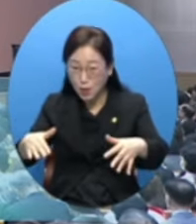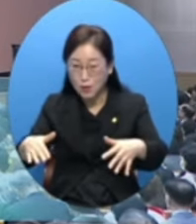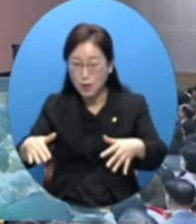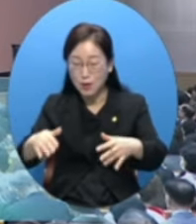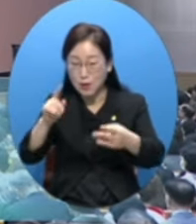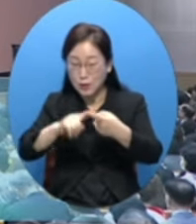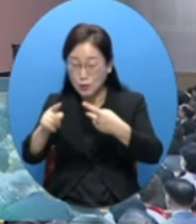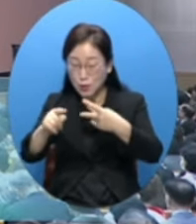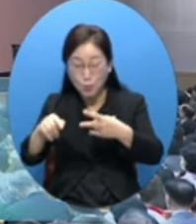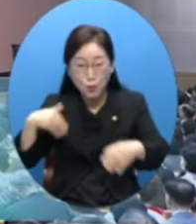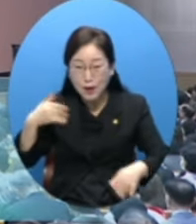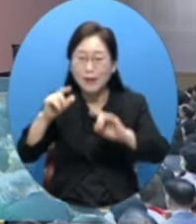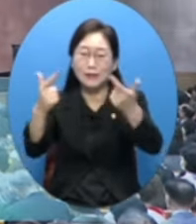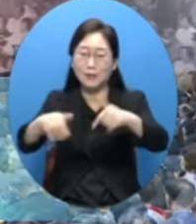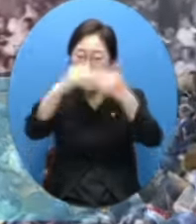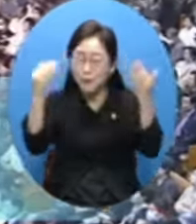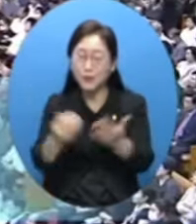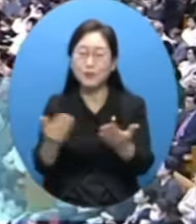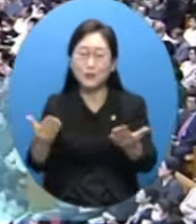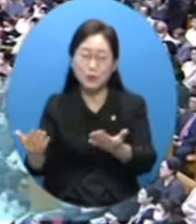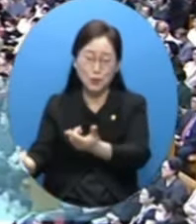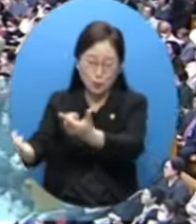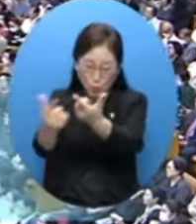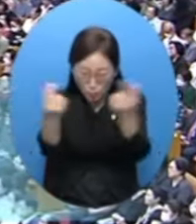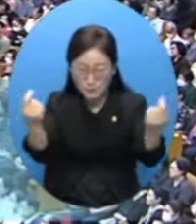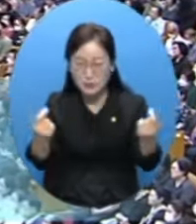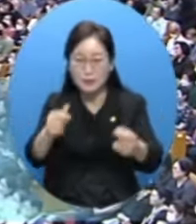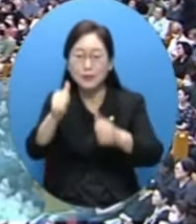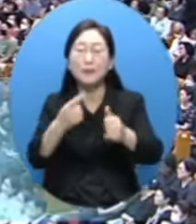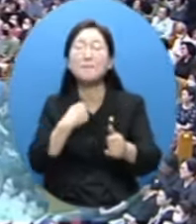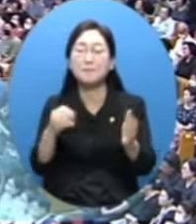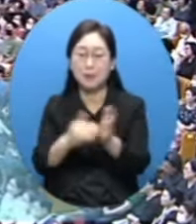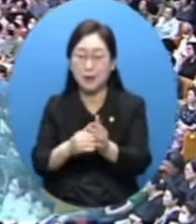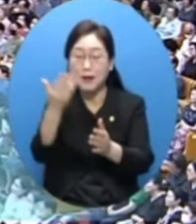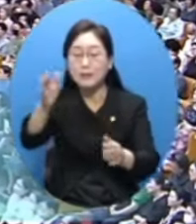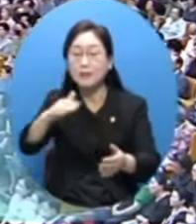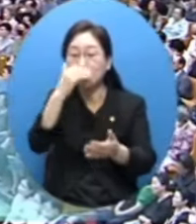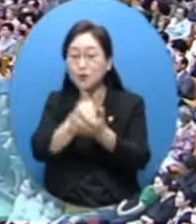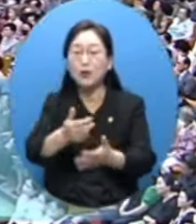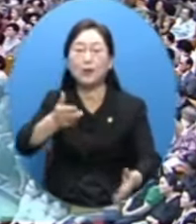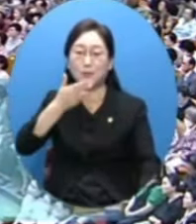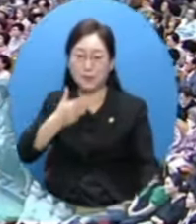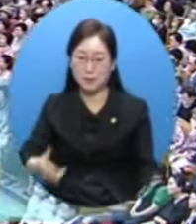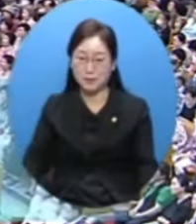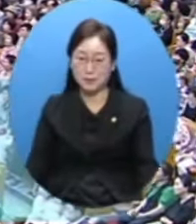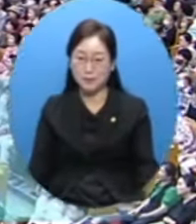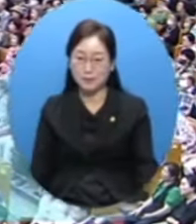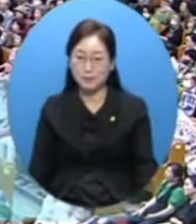아니요 모든 일에 우리와 똑같이 시험을 받으시니로되 죄는 없으시니라.